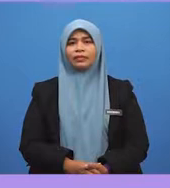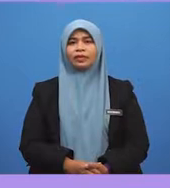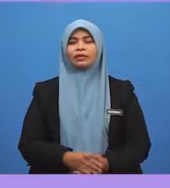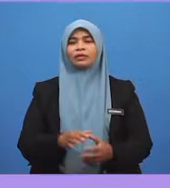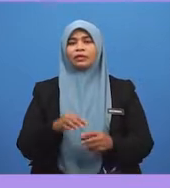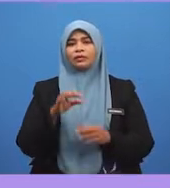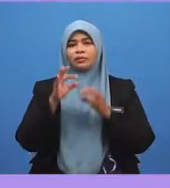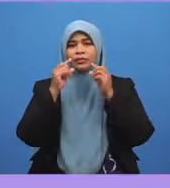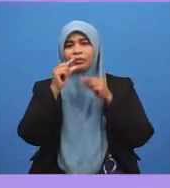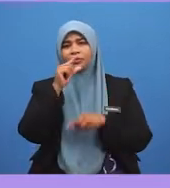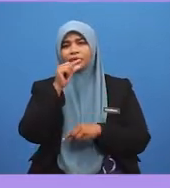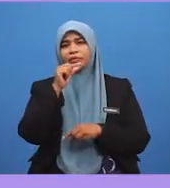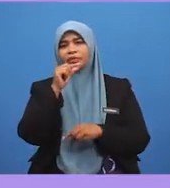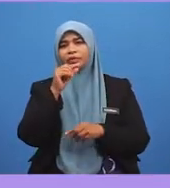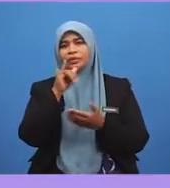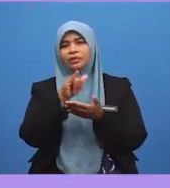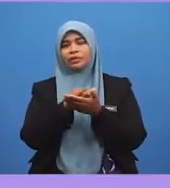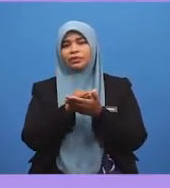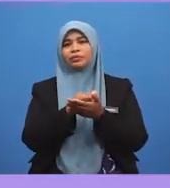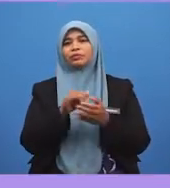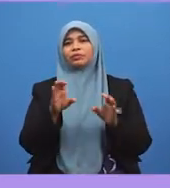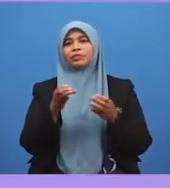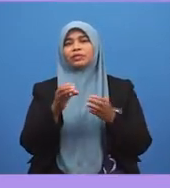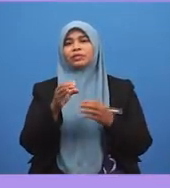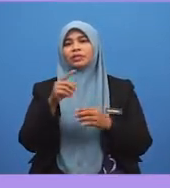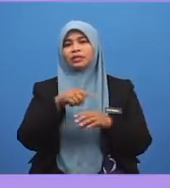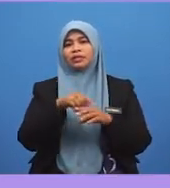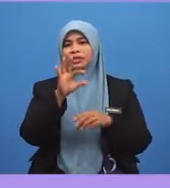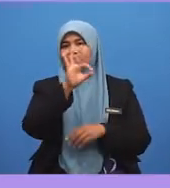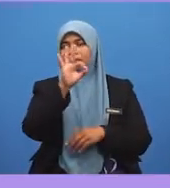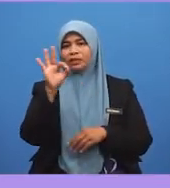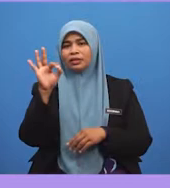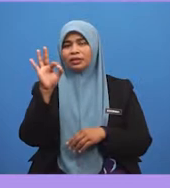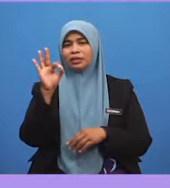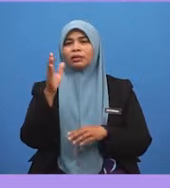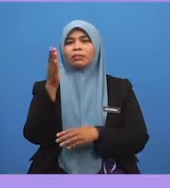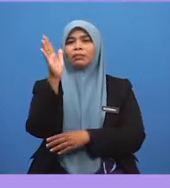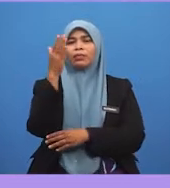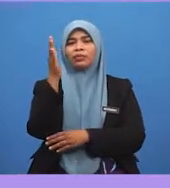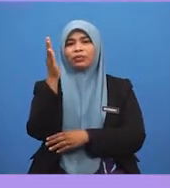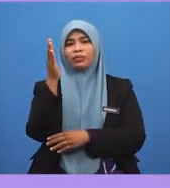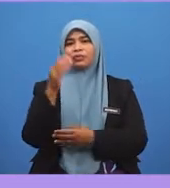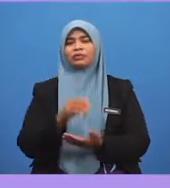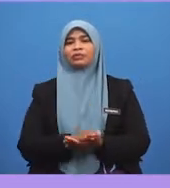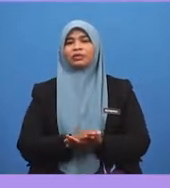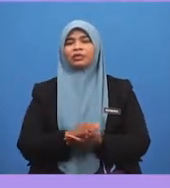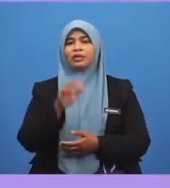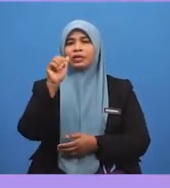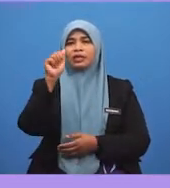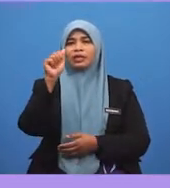Burung itu membuat sarang di ruang jawapan pokok.